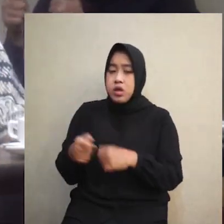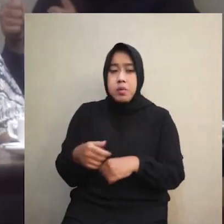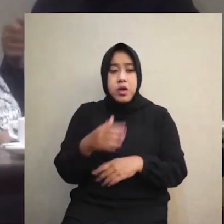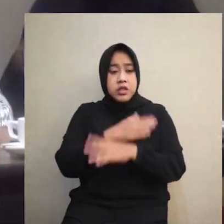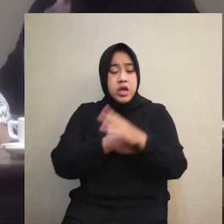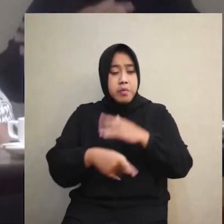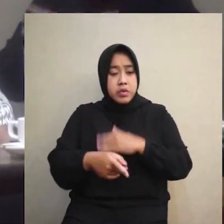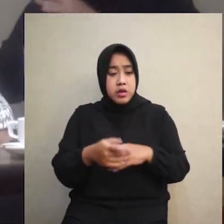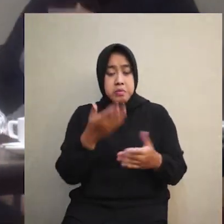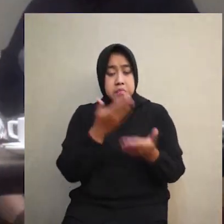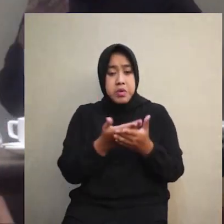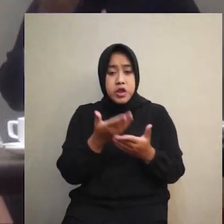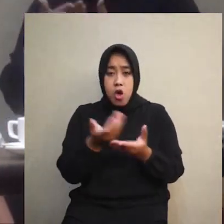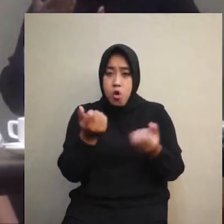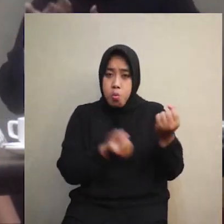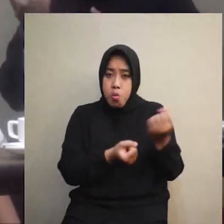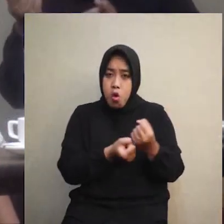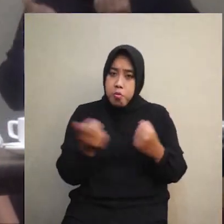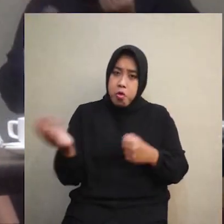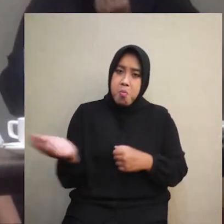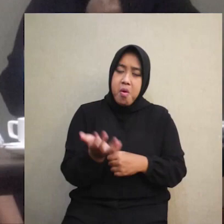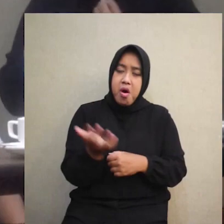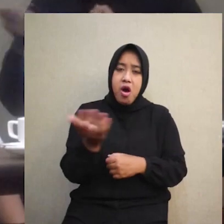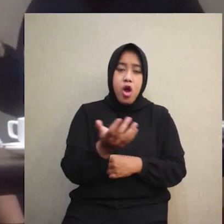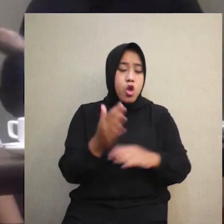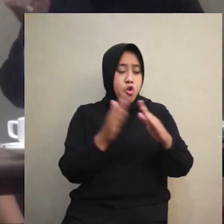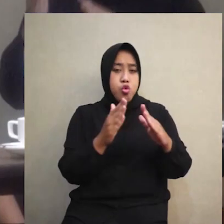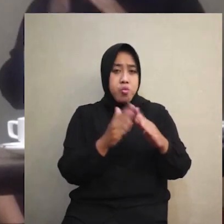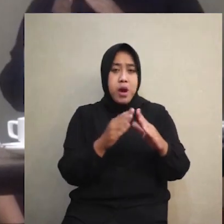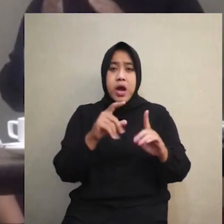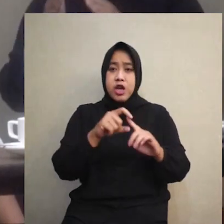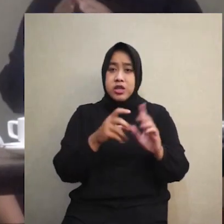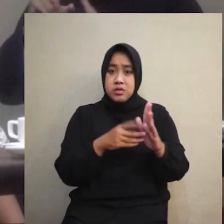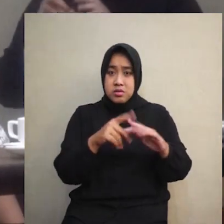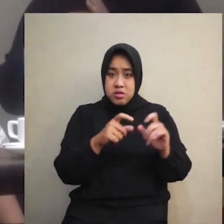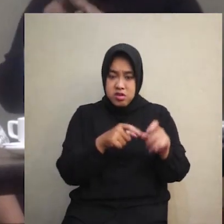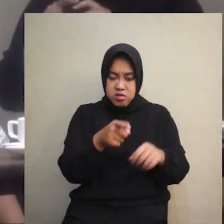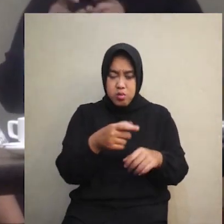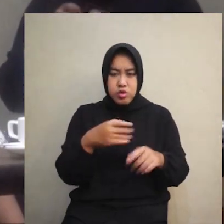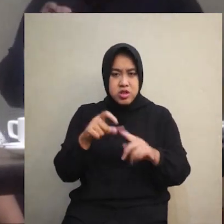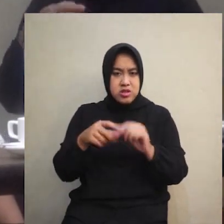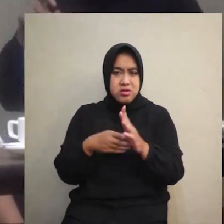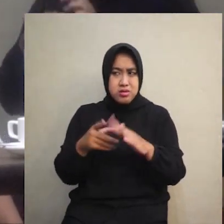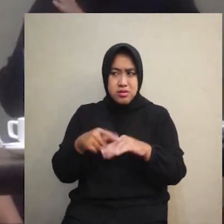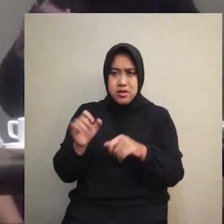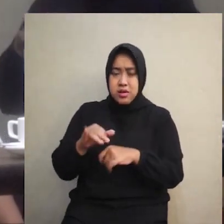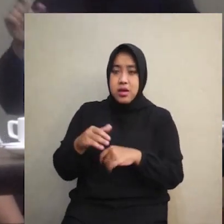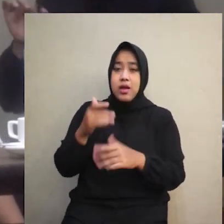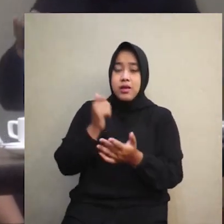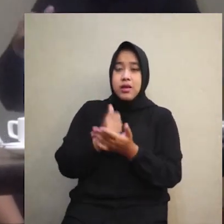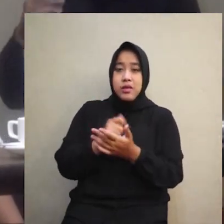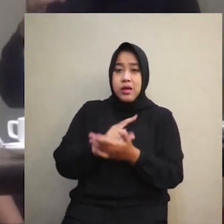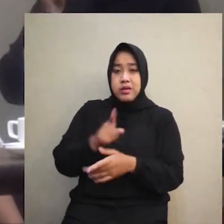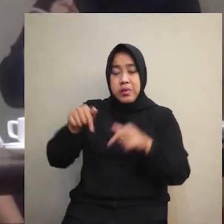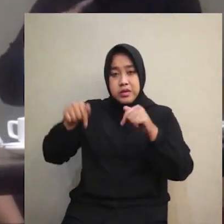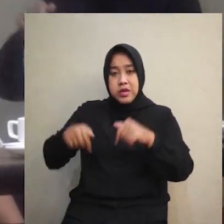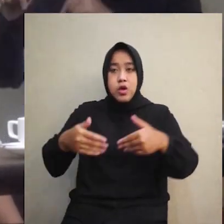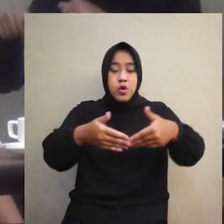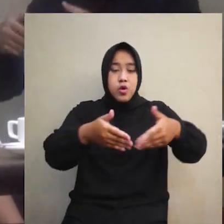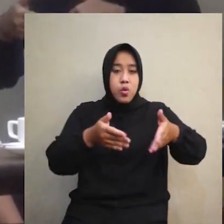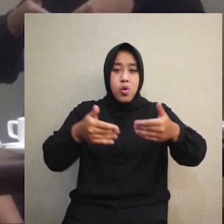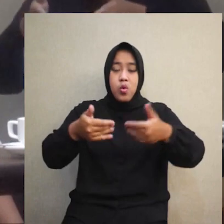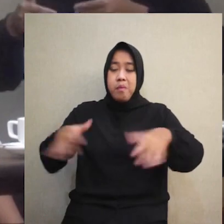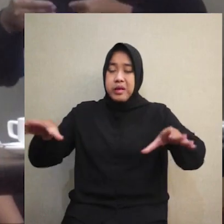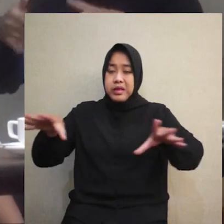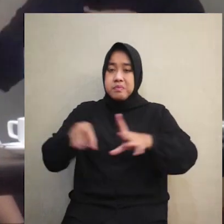rumah dinas kok minta rumah dinas dan itu terjadi sampai sekarang ruang-ruang partisipasi